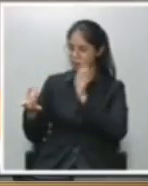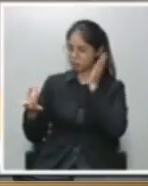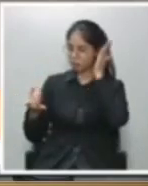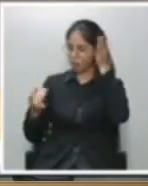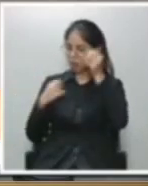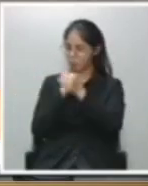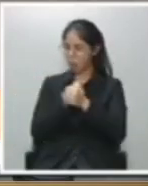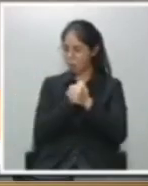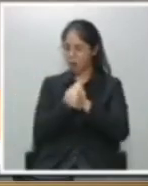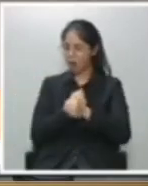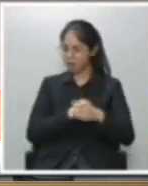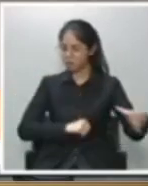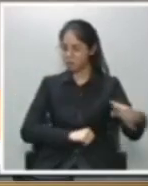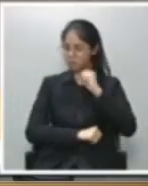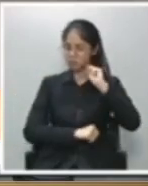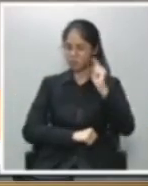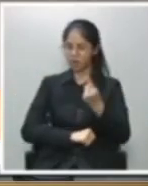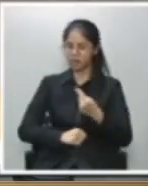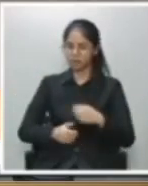การรัฐประหารครับผม